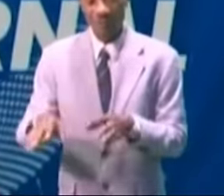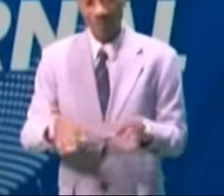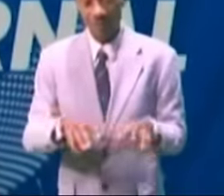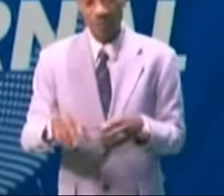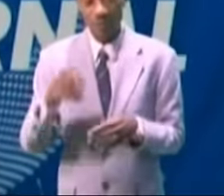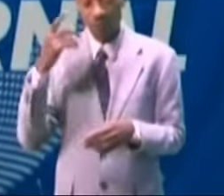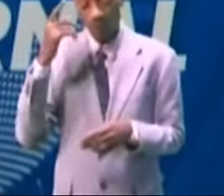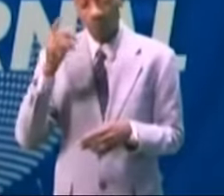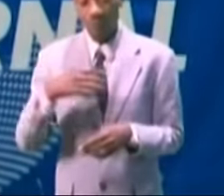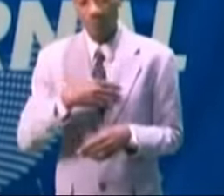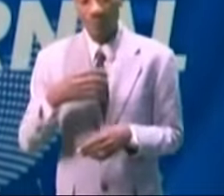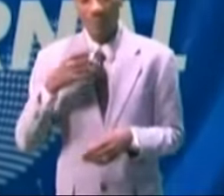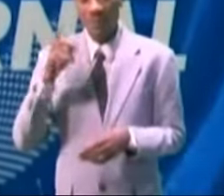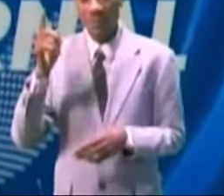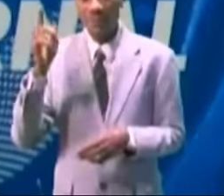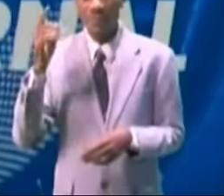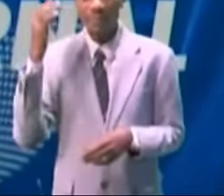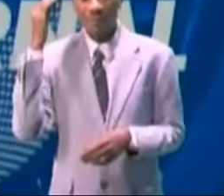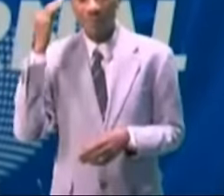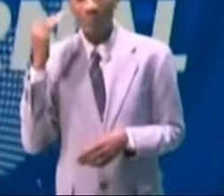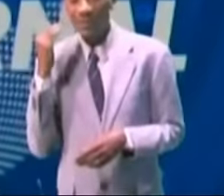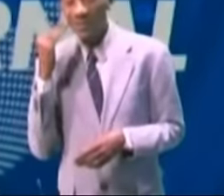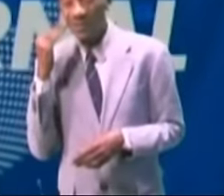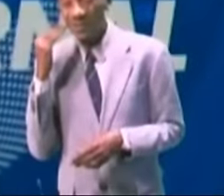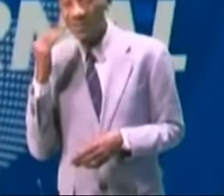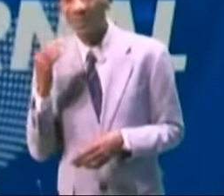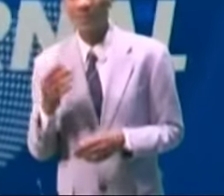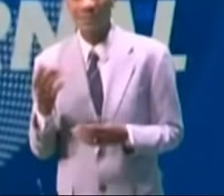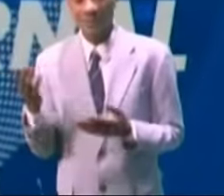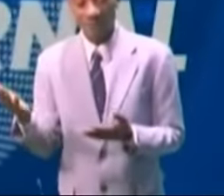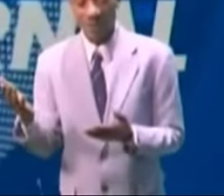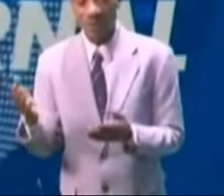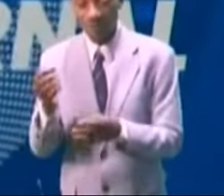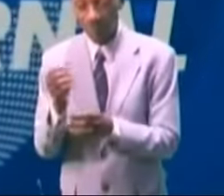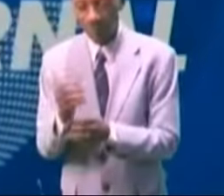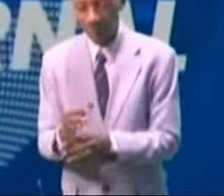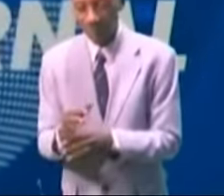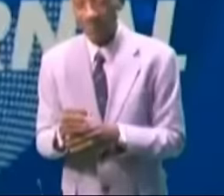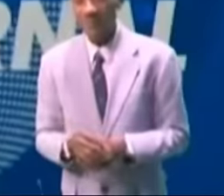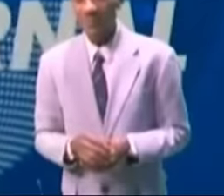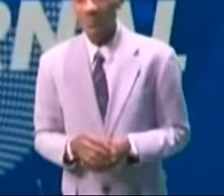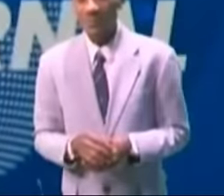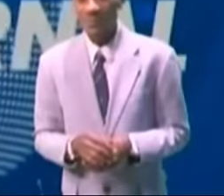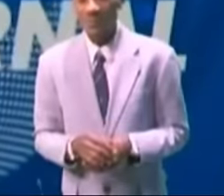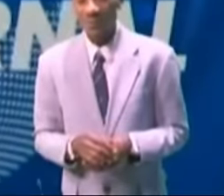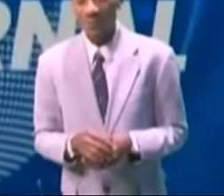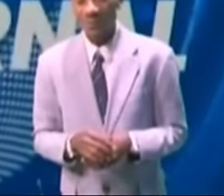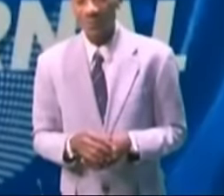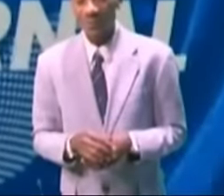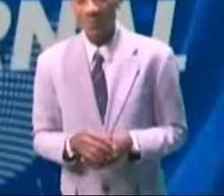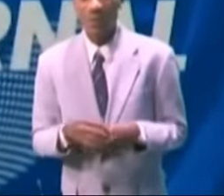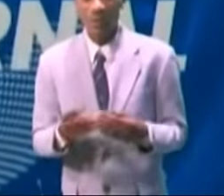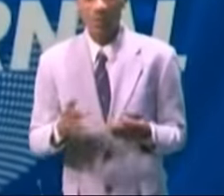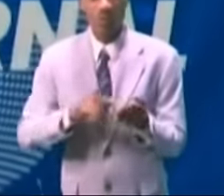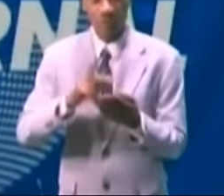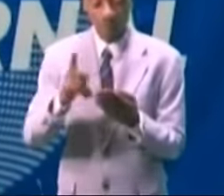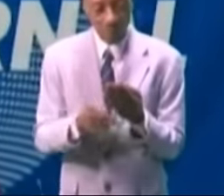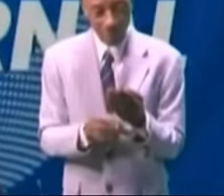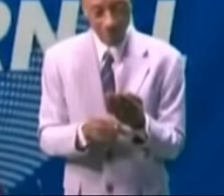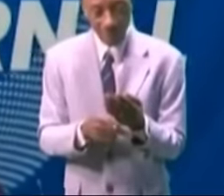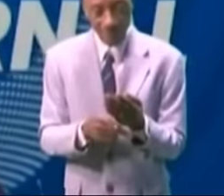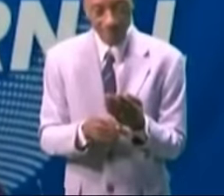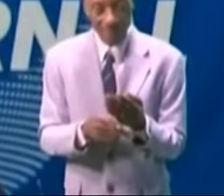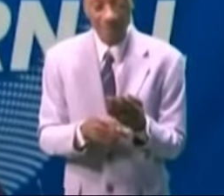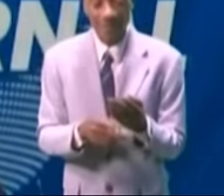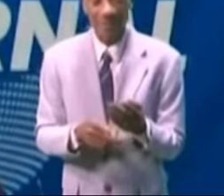dans la province du Haut-Katanga. Par exemple, la Vision Fatu Rénové a procédé à la restitution du contenu de ces programmes aux forces vives.